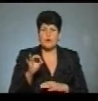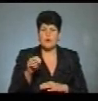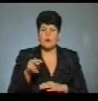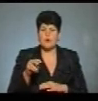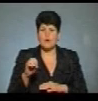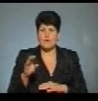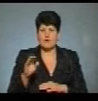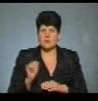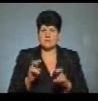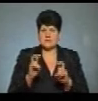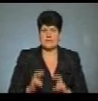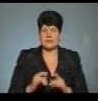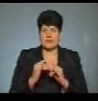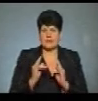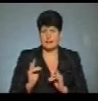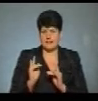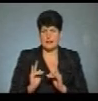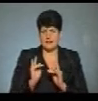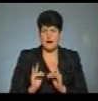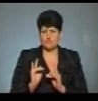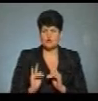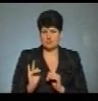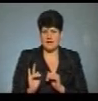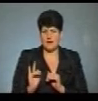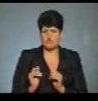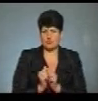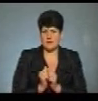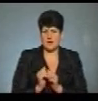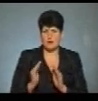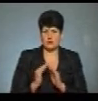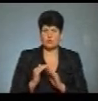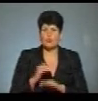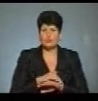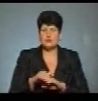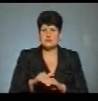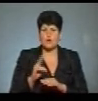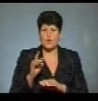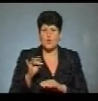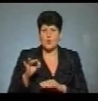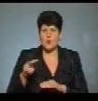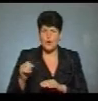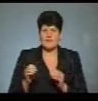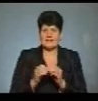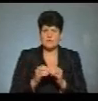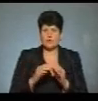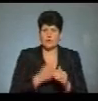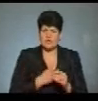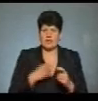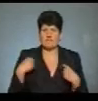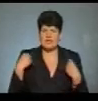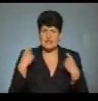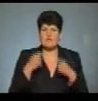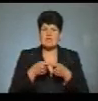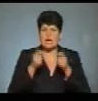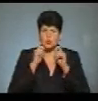З будинку ми присіли на лавочку поруч будинку на вулиці Корольова, Д10, щоб подягнути захисні маски, так як це рекомендовано